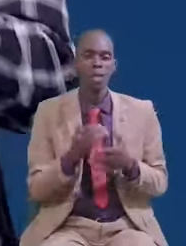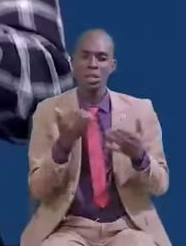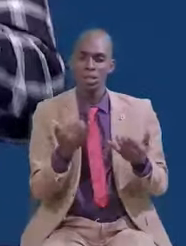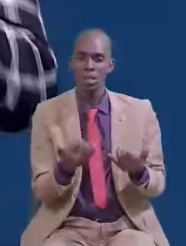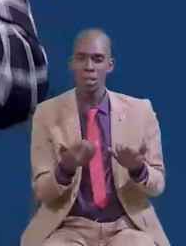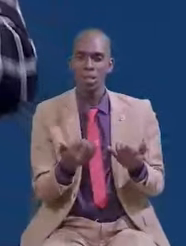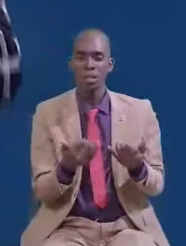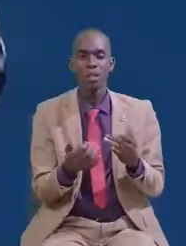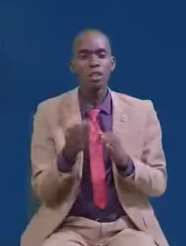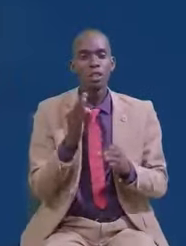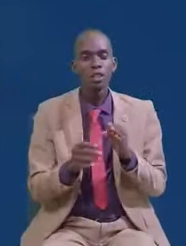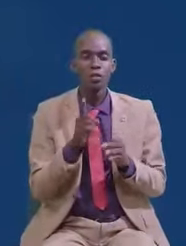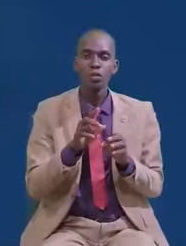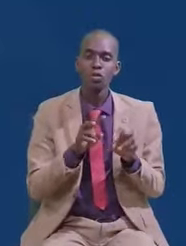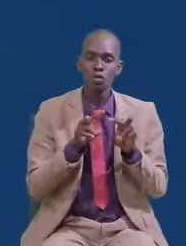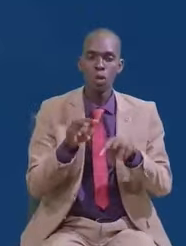si vous regardez ce verset-là,